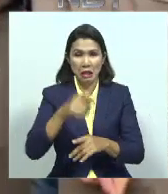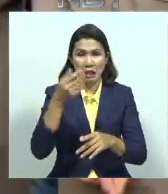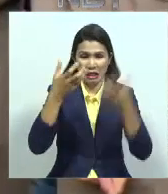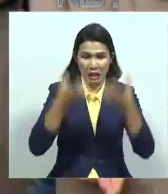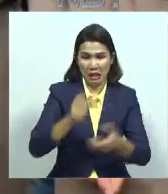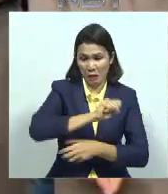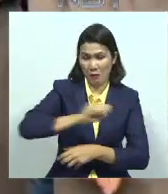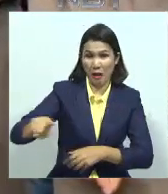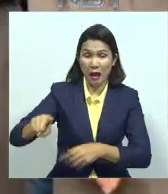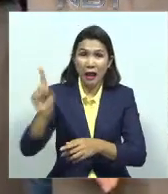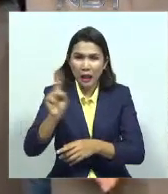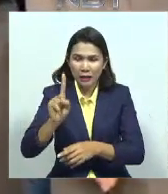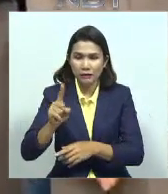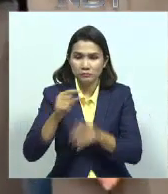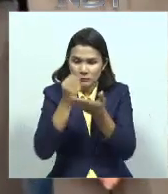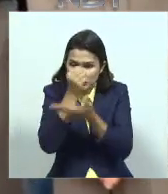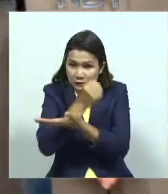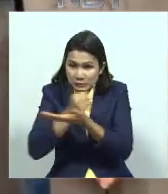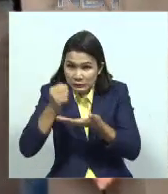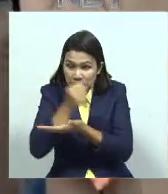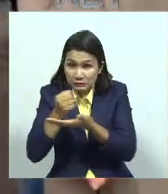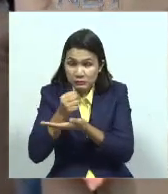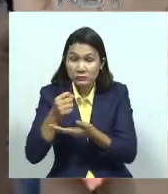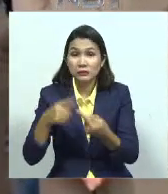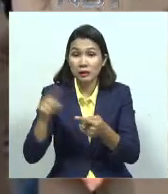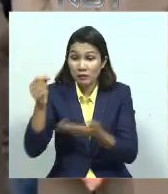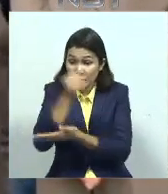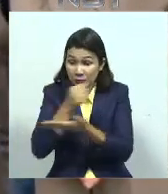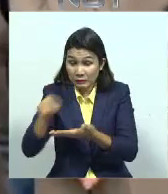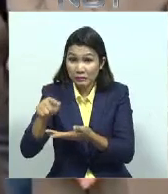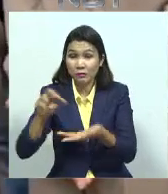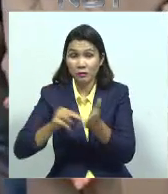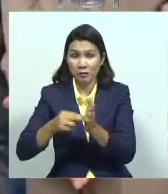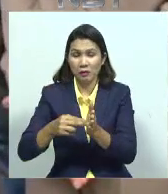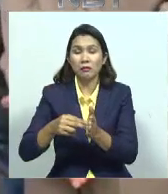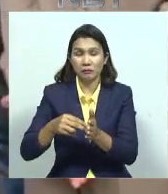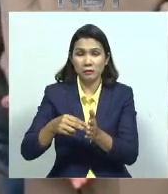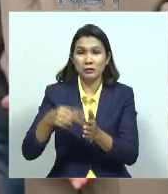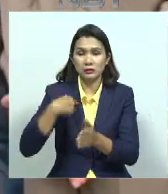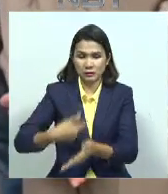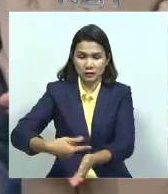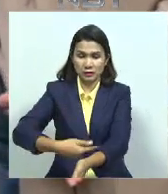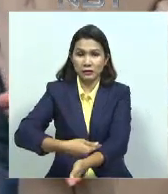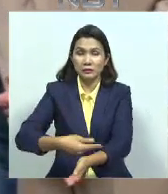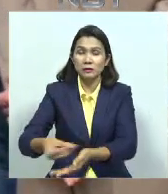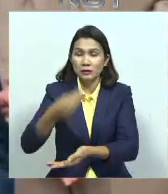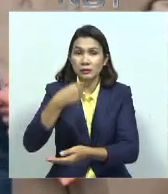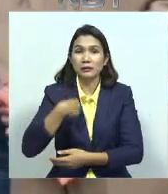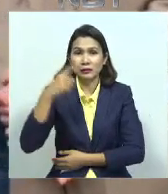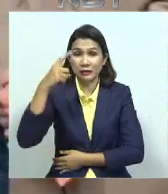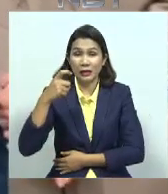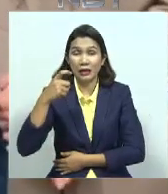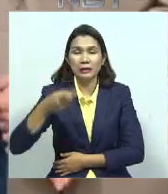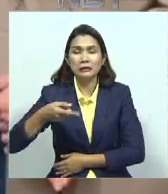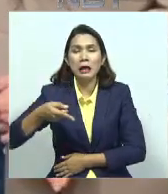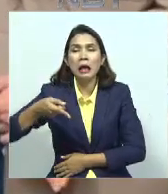กว่าเพราะยาเสพติดนั้นคนที่เสพตายช้านะครับหรือว่ายังไม่ถึงตาย